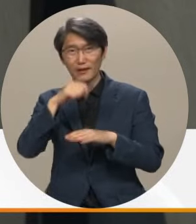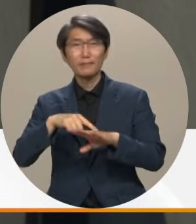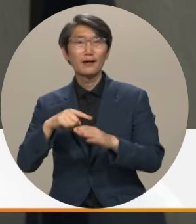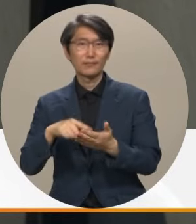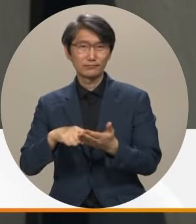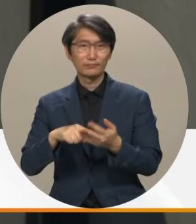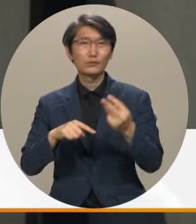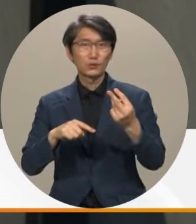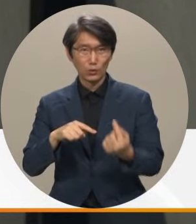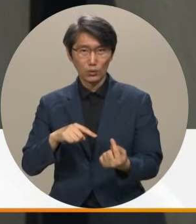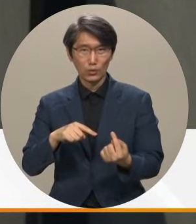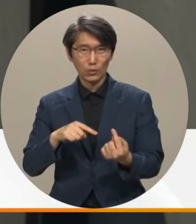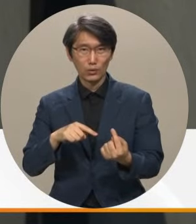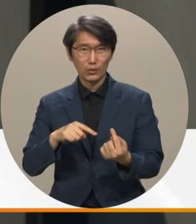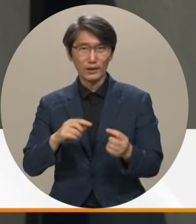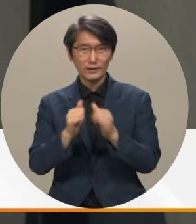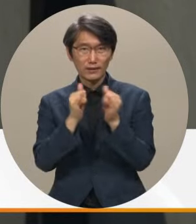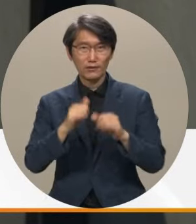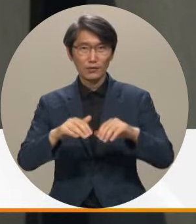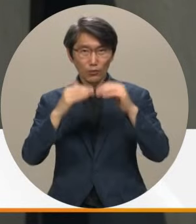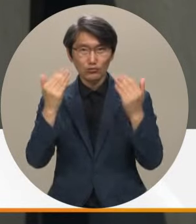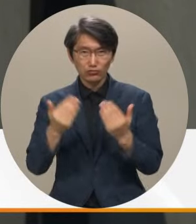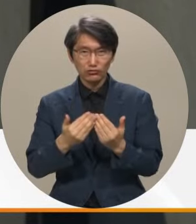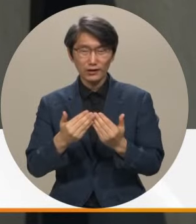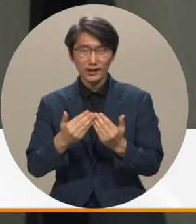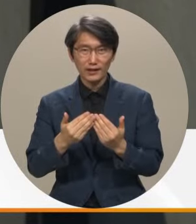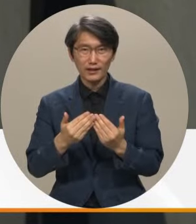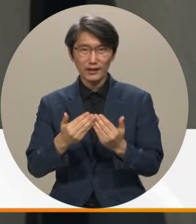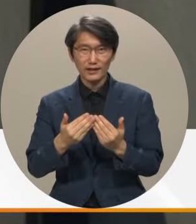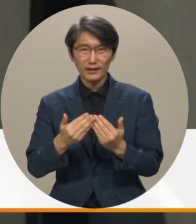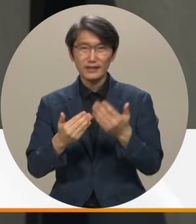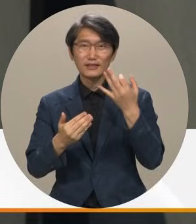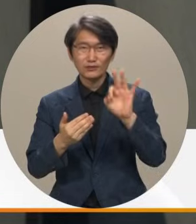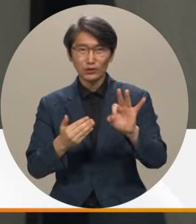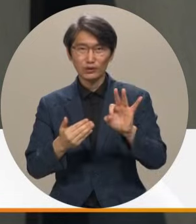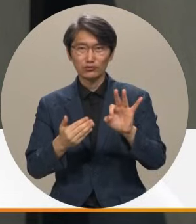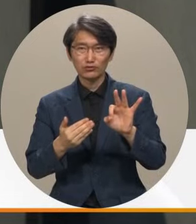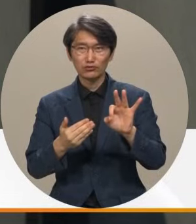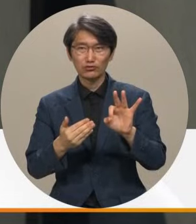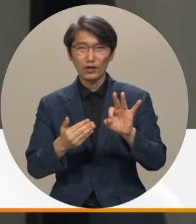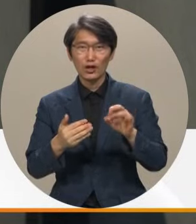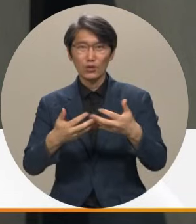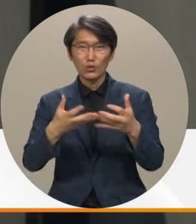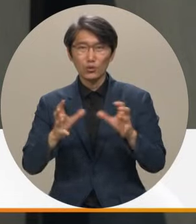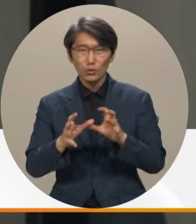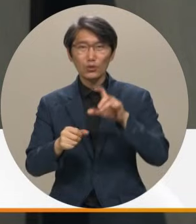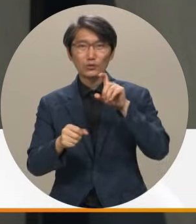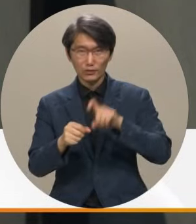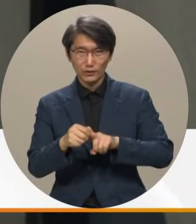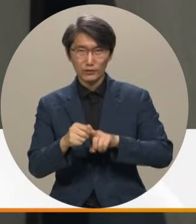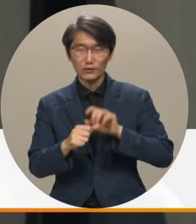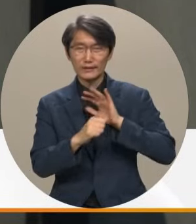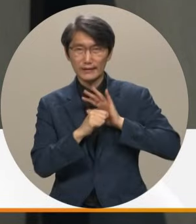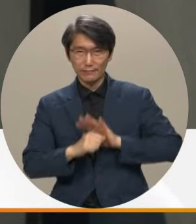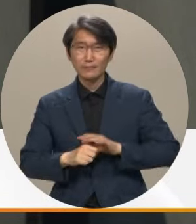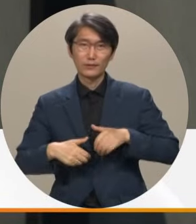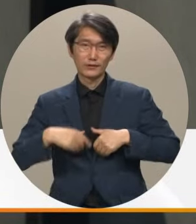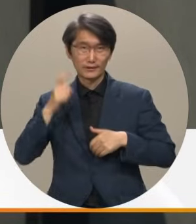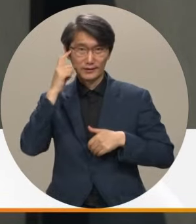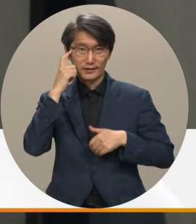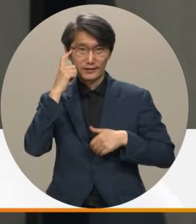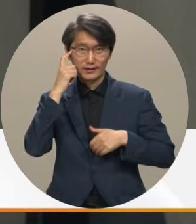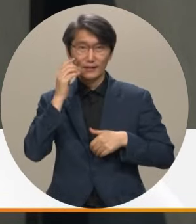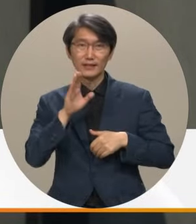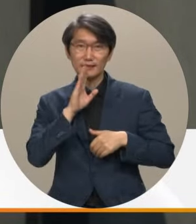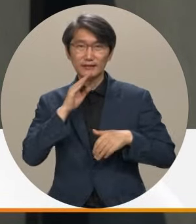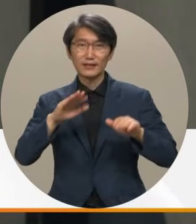하는 부분은 어떻게 보면 우리 사회 모두가 감내해야 할 그런 공동 책임의 문제다. 저는 그렇게 생각하고요. 제가